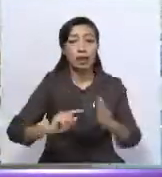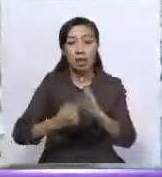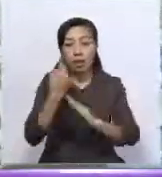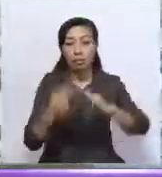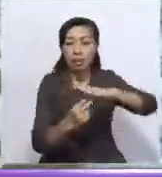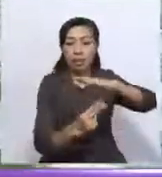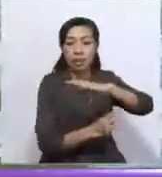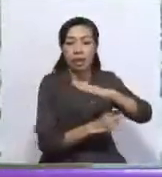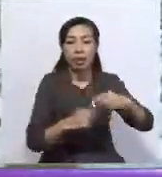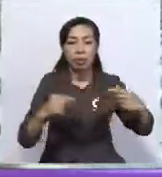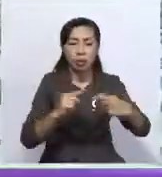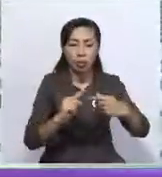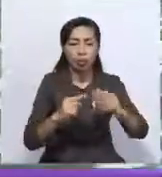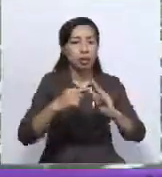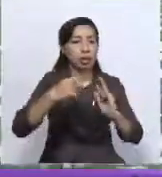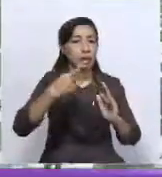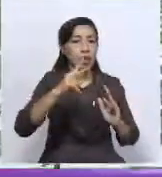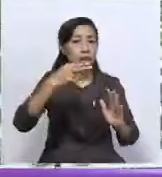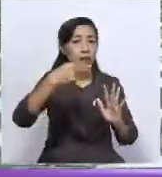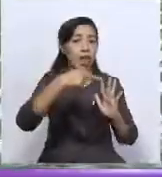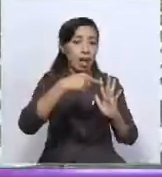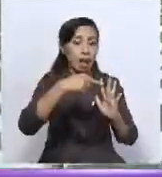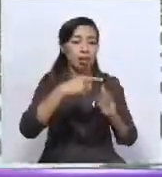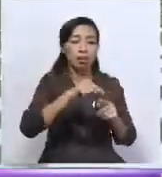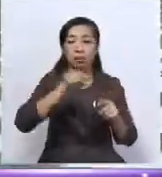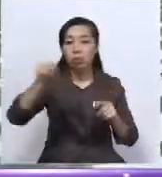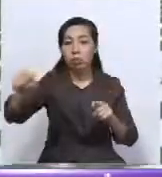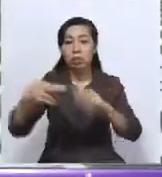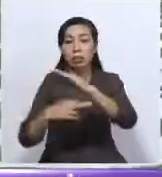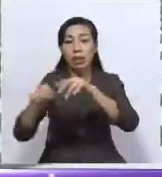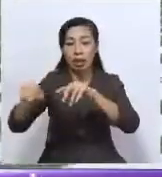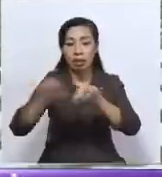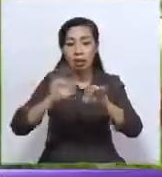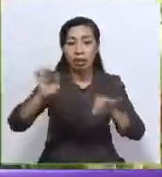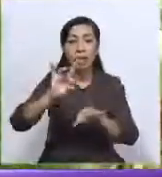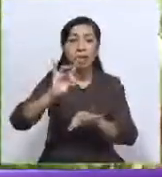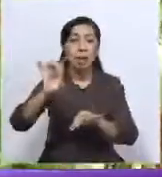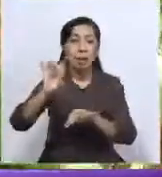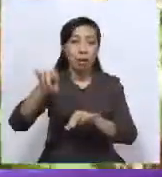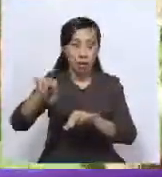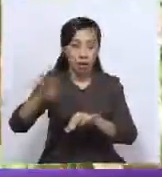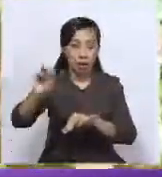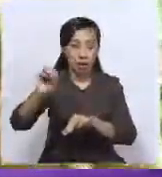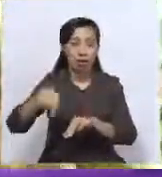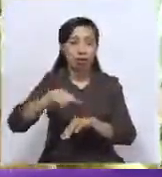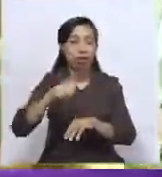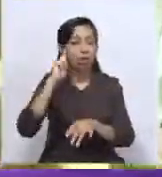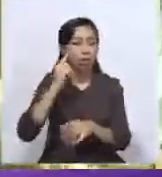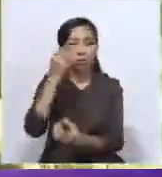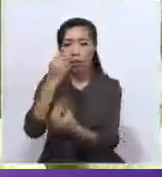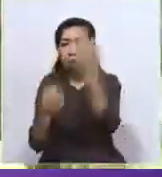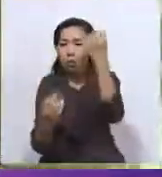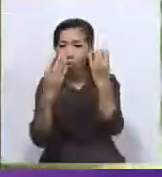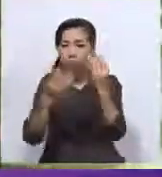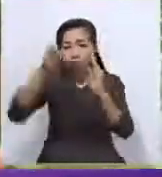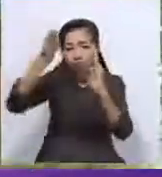านเคหะทุ่ง2ห้องถึงสะพานคลังน้ำมันนะคะช่วงนี้ระยะทาง800เมตรค่ะโดยได้กำจัดวัชพืชเก็บขยะตัด